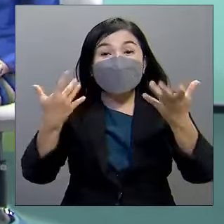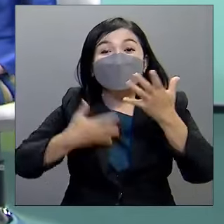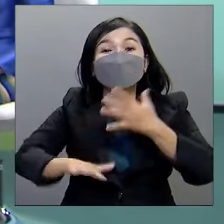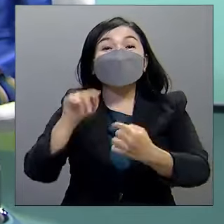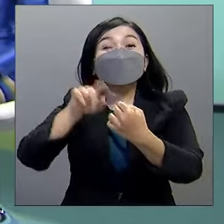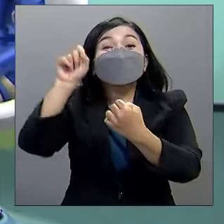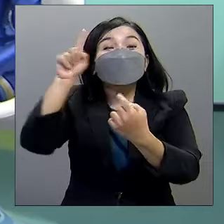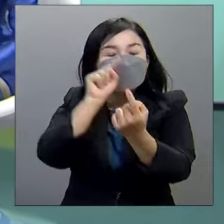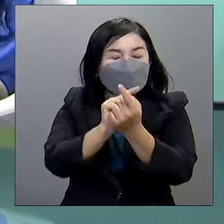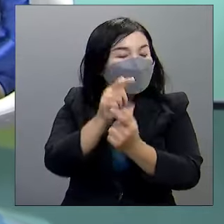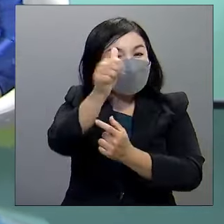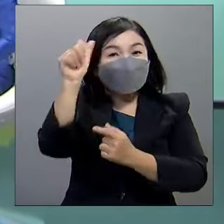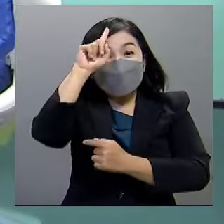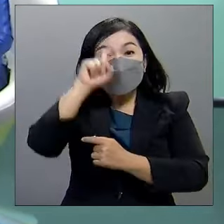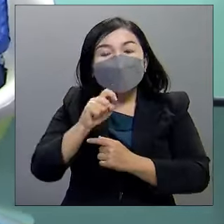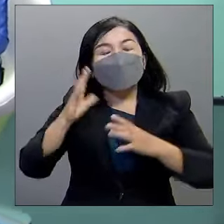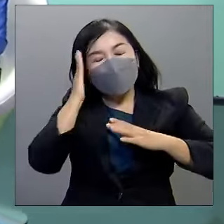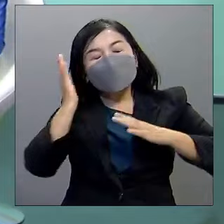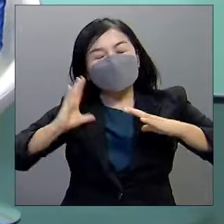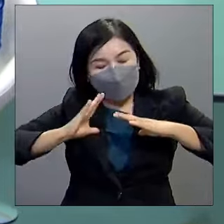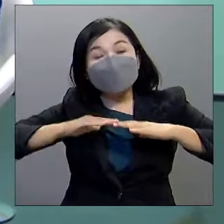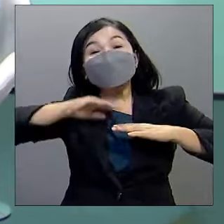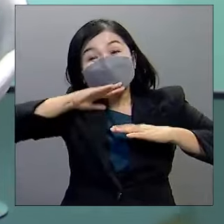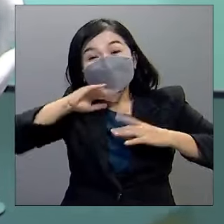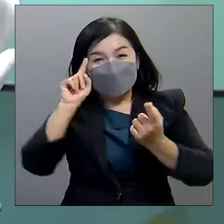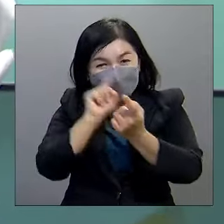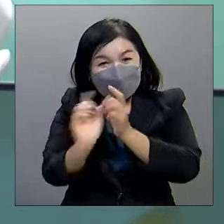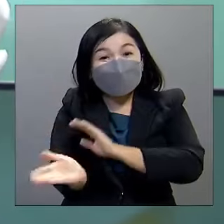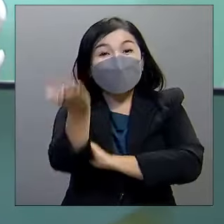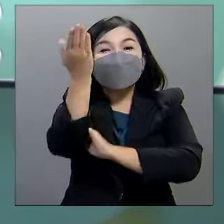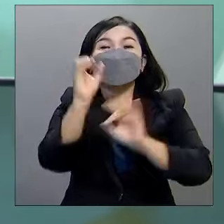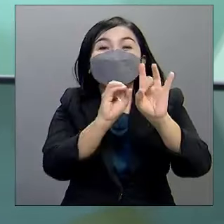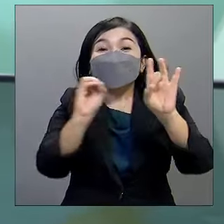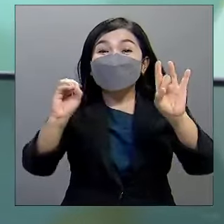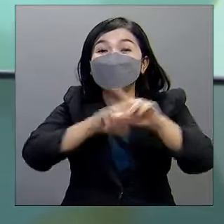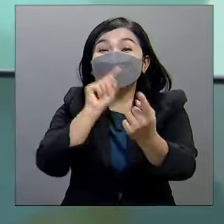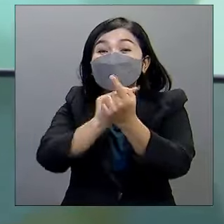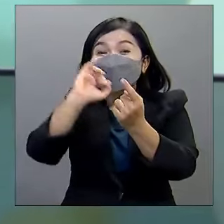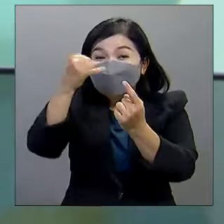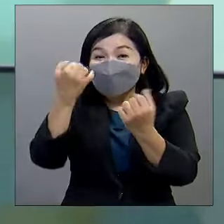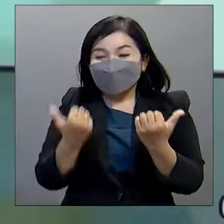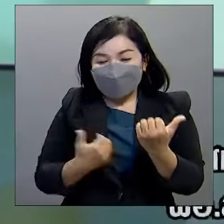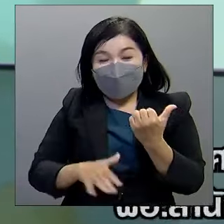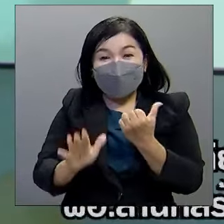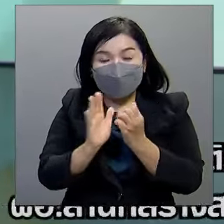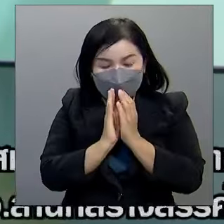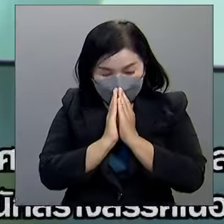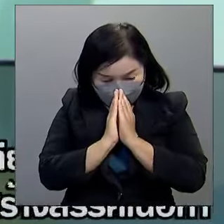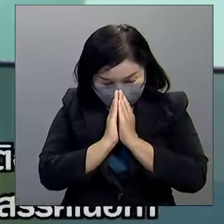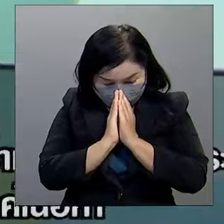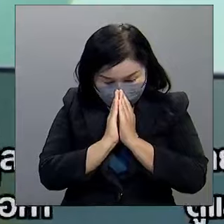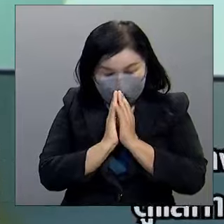ป็นวันที่ดีเสาร์อาทิตย์พักผ่อนให้เต็มที ่ กลับมาเจอกัน8 โมงเช้าวันจันทร์เช่นเดิมครับสวัสดีครับ สวัสดีค่ะ